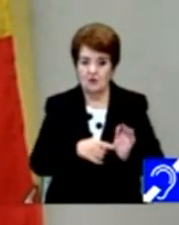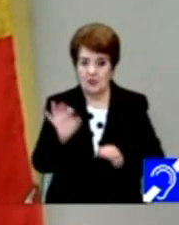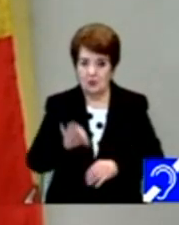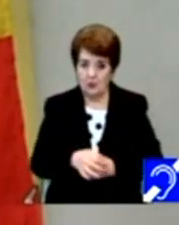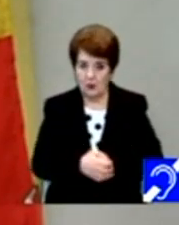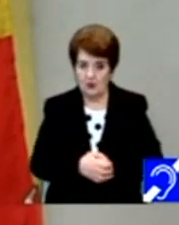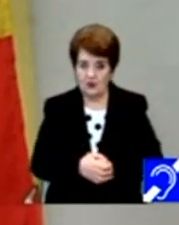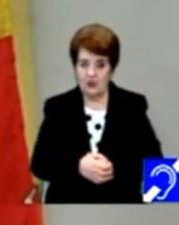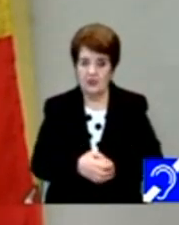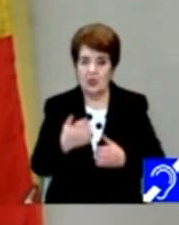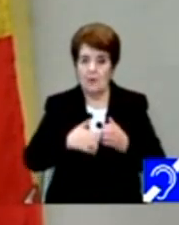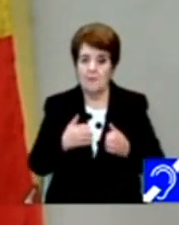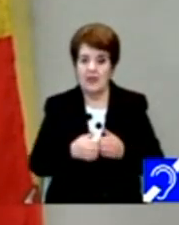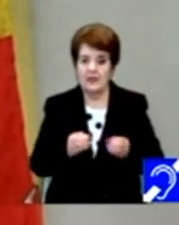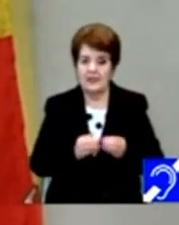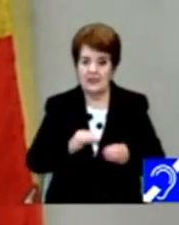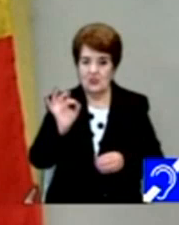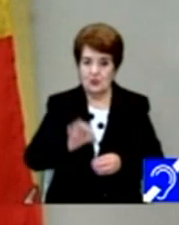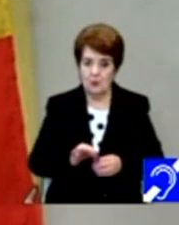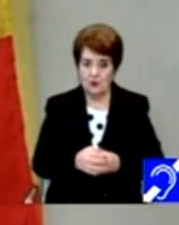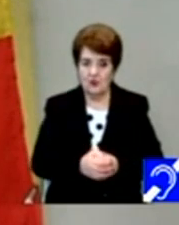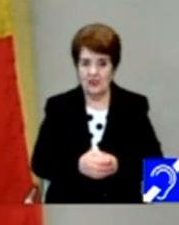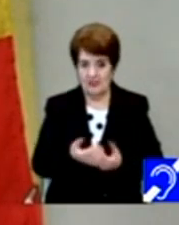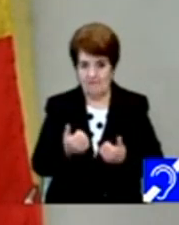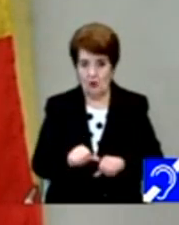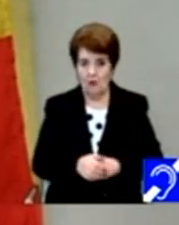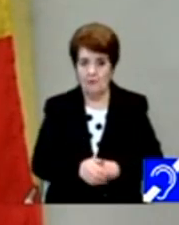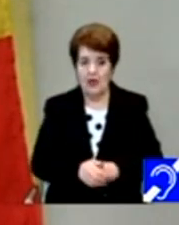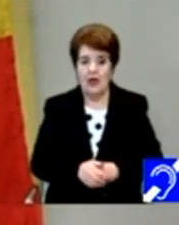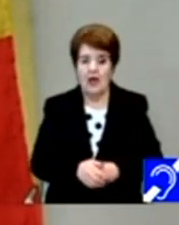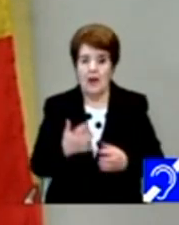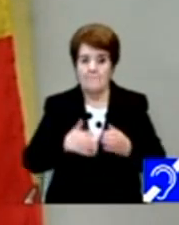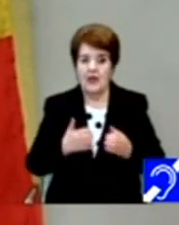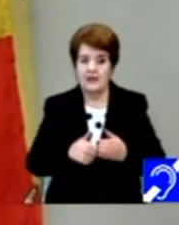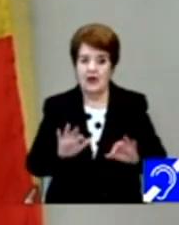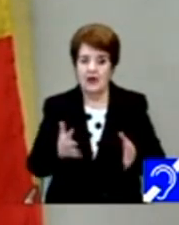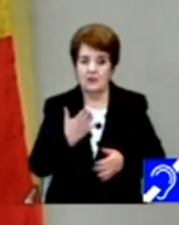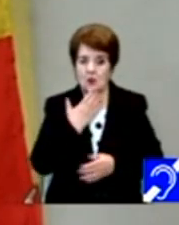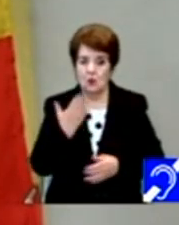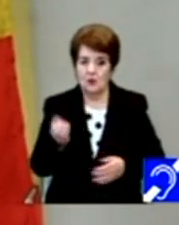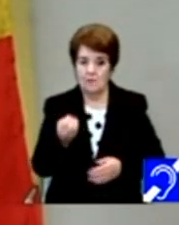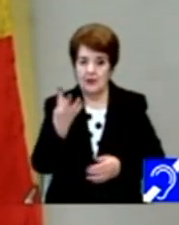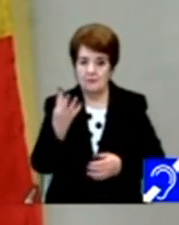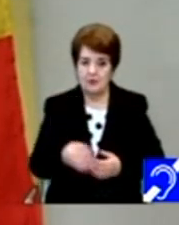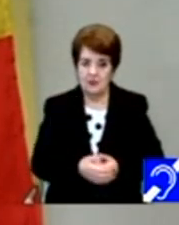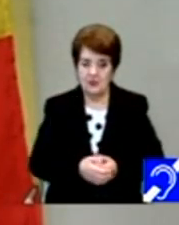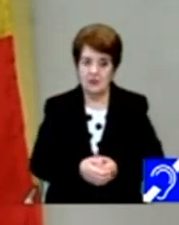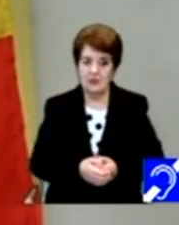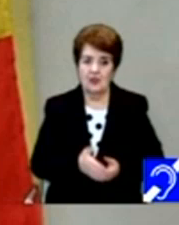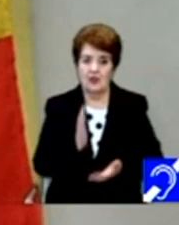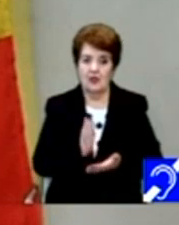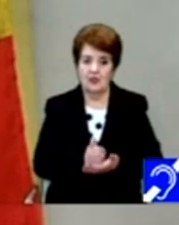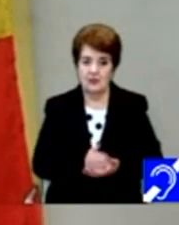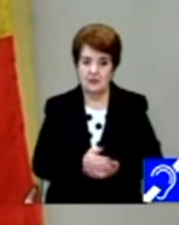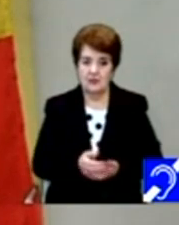6,6%, forme medii 10%, media cazurilor în ultimele 14 zile reprezintă